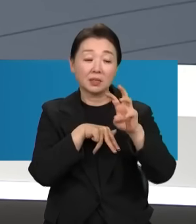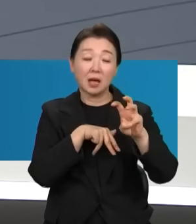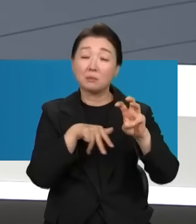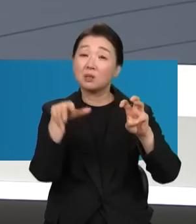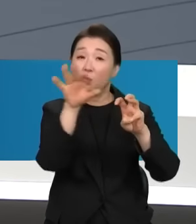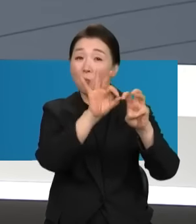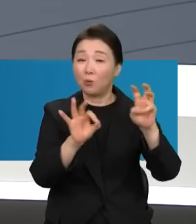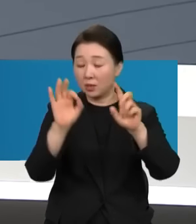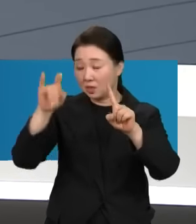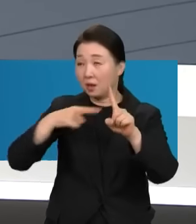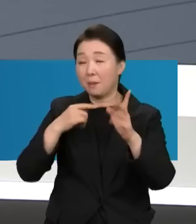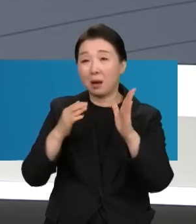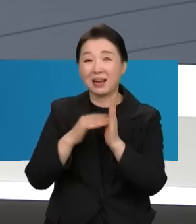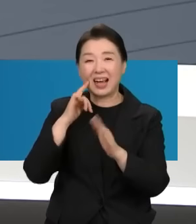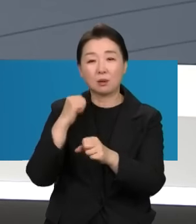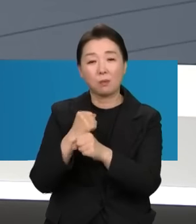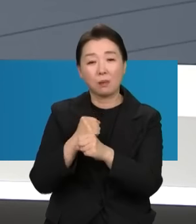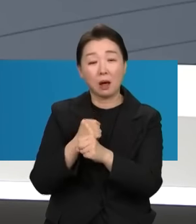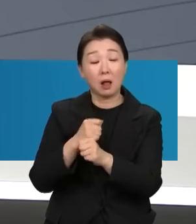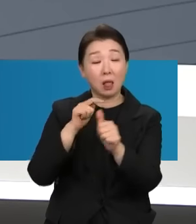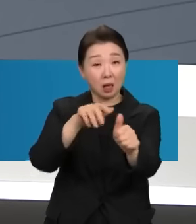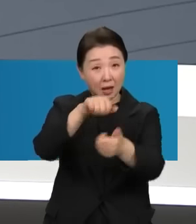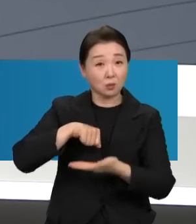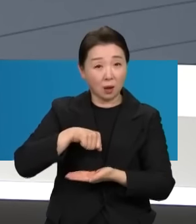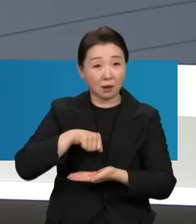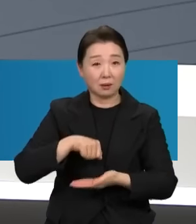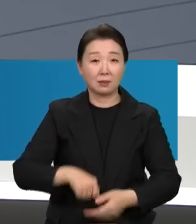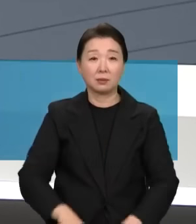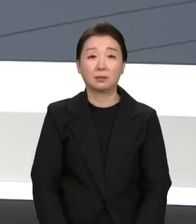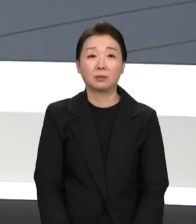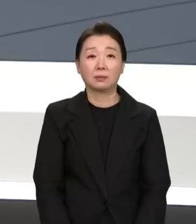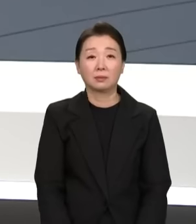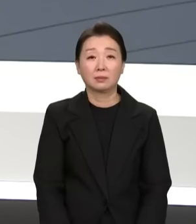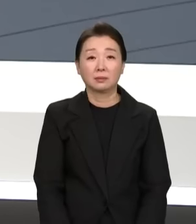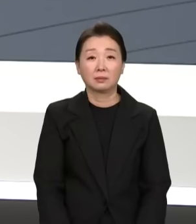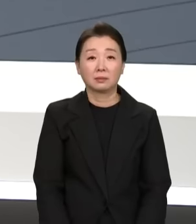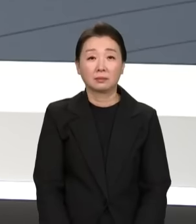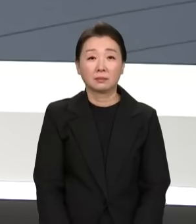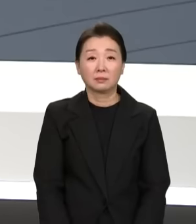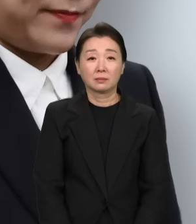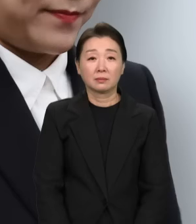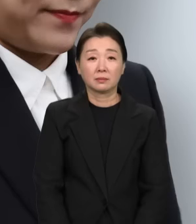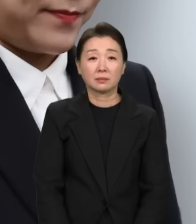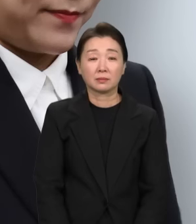1위하는 여론조사 가짜로 만들어 오라고 했습니다. 이한계 기자의 단독 보도입니다.